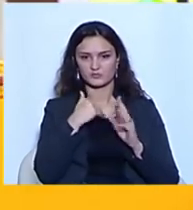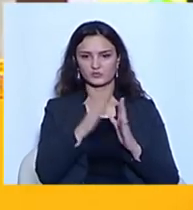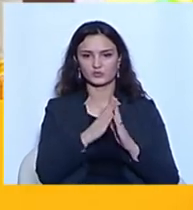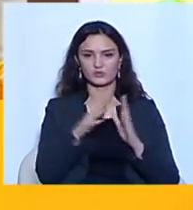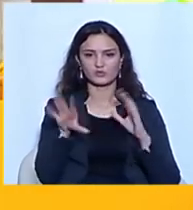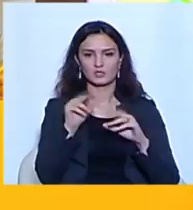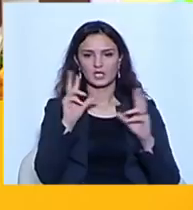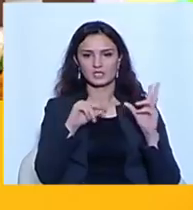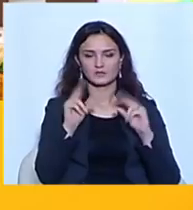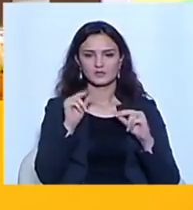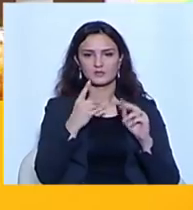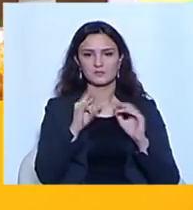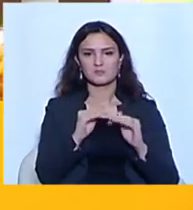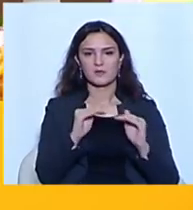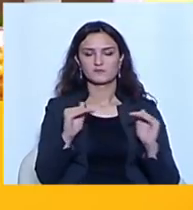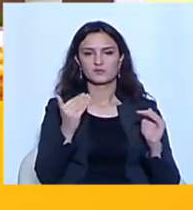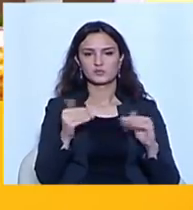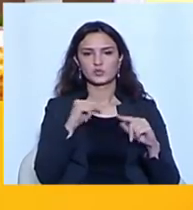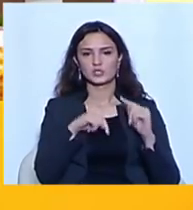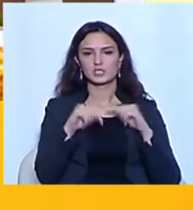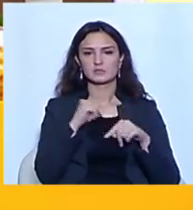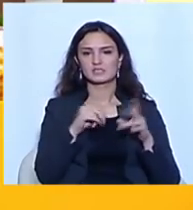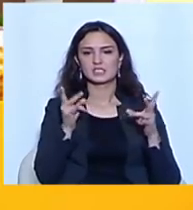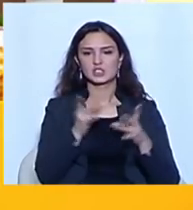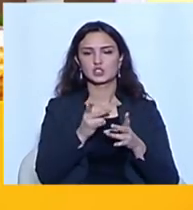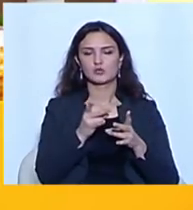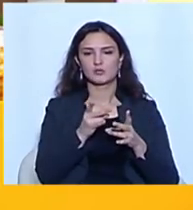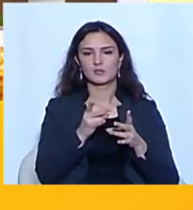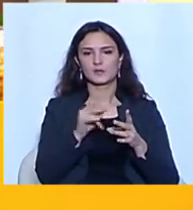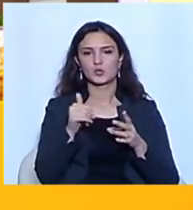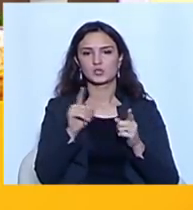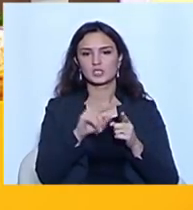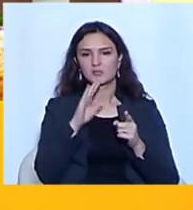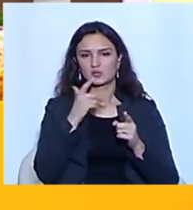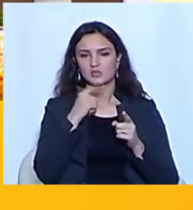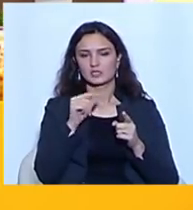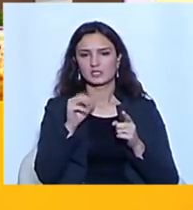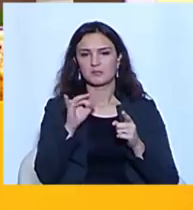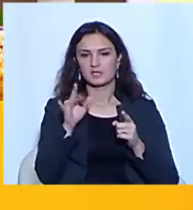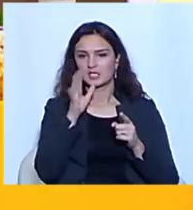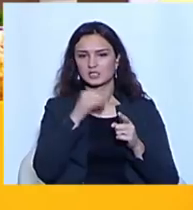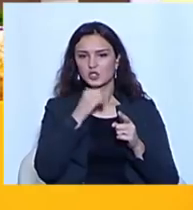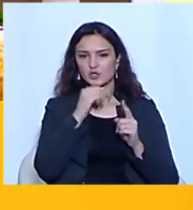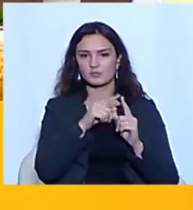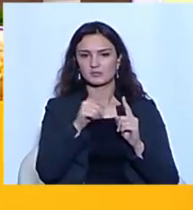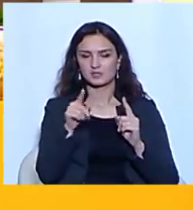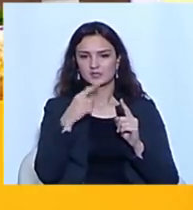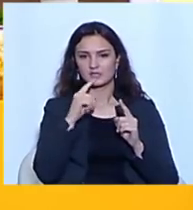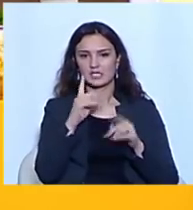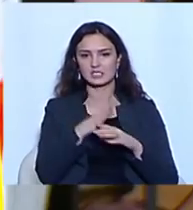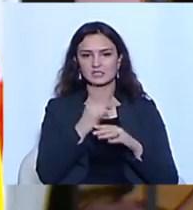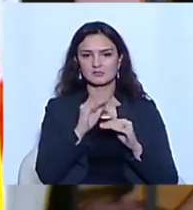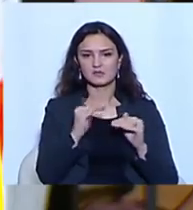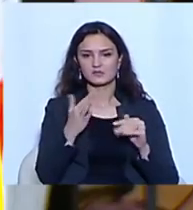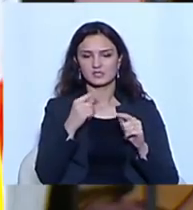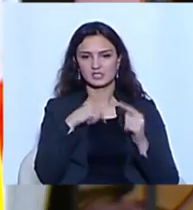თხოვო გაითვალისწინონ ბავშვების ორგანიზმის საჭიროებიდან გამომდინარე, როგორც ქალბატონმა თამარმა ასაკობრივად დაყო, რა არის